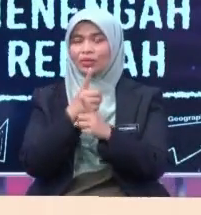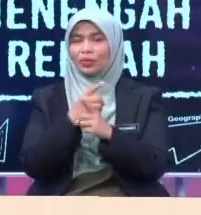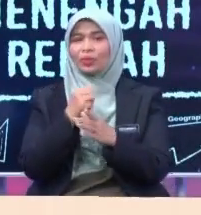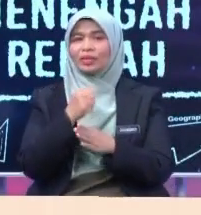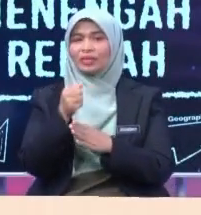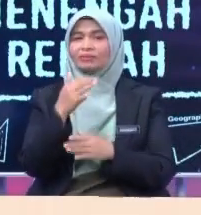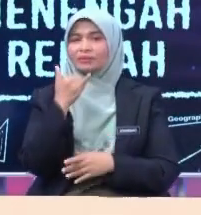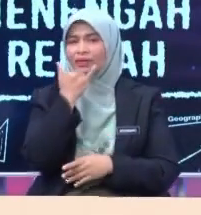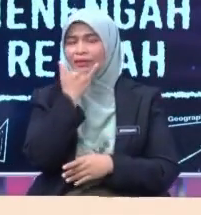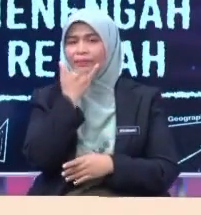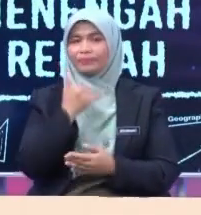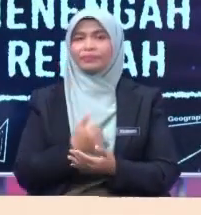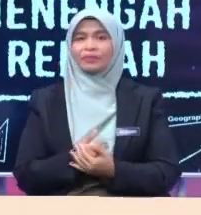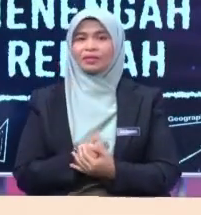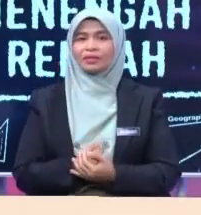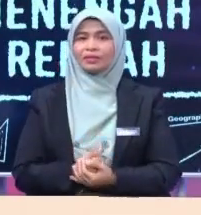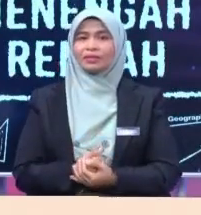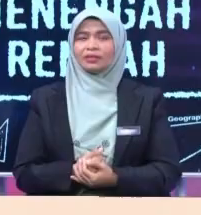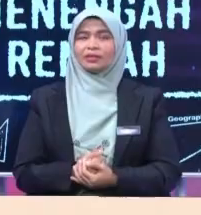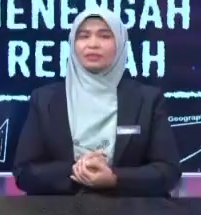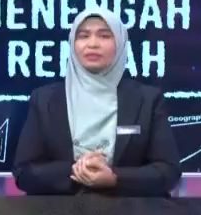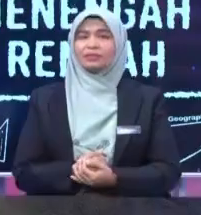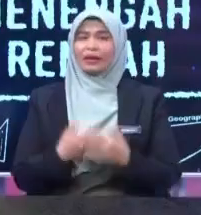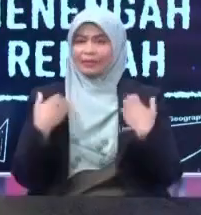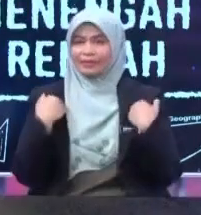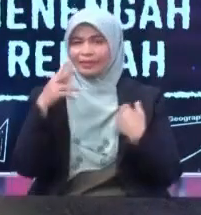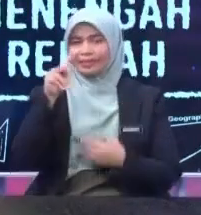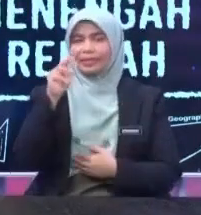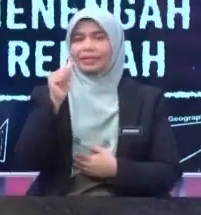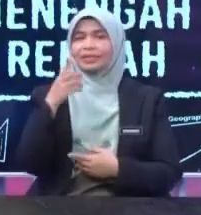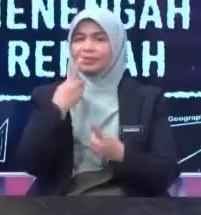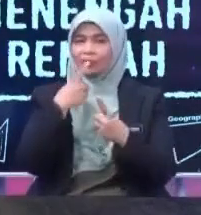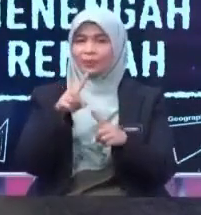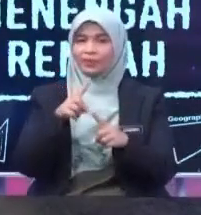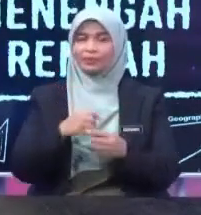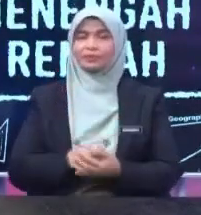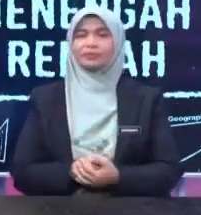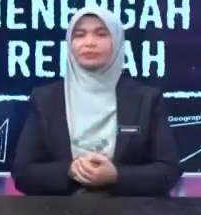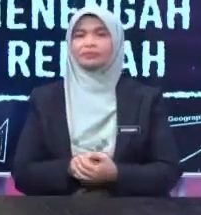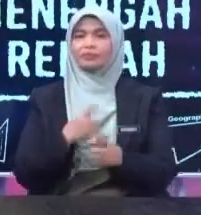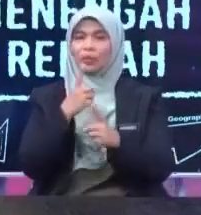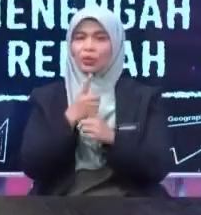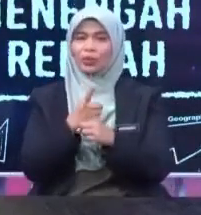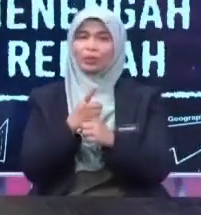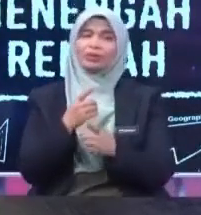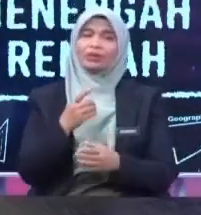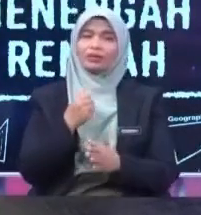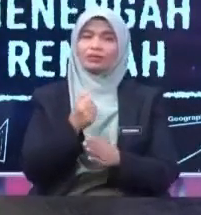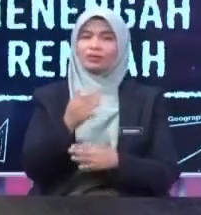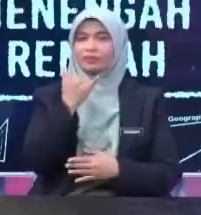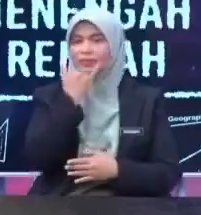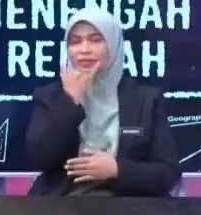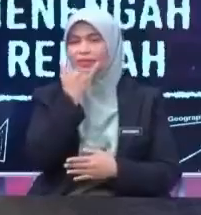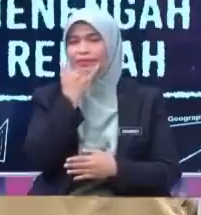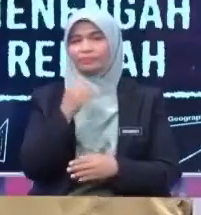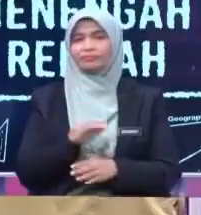kad jawapan. Kad jawapan Ustazah dah sediakan kepada murid-murid. Nanti murid-murid akan angkatlah jawapan sama ada betul atau salah. Okey.